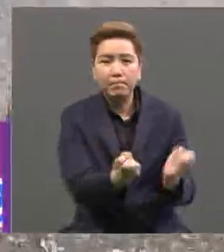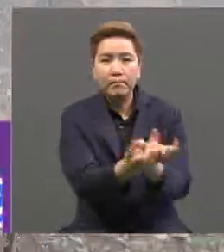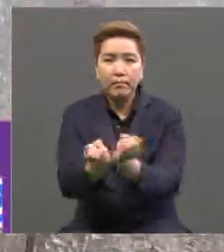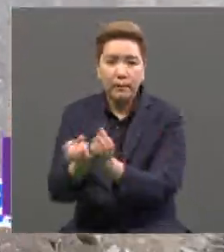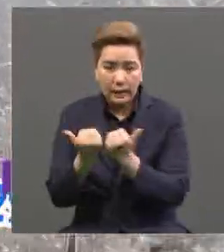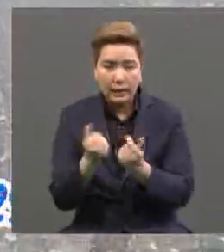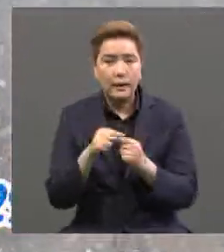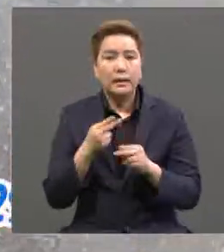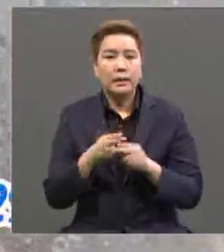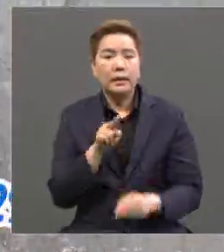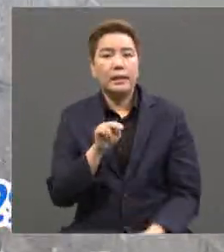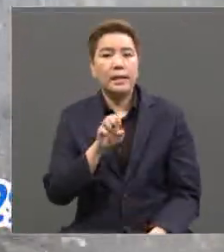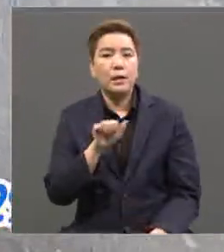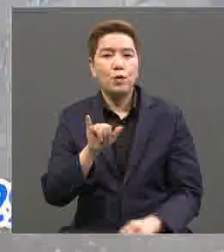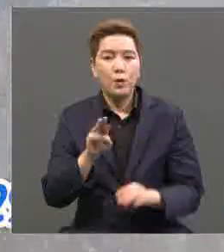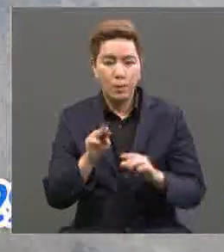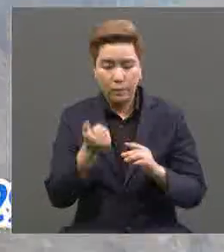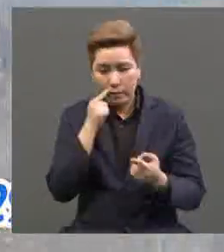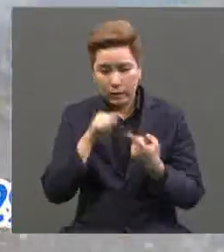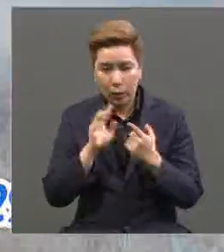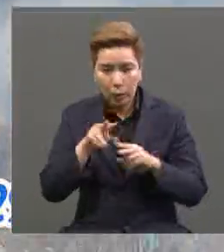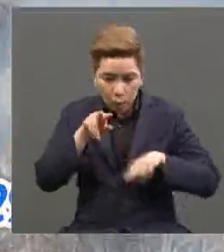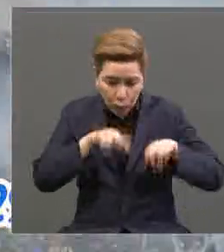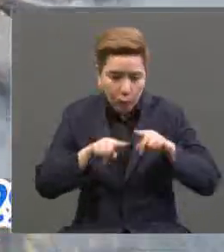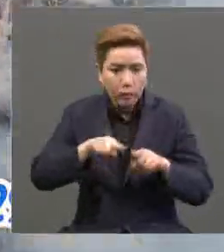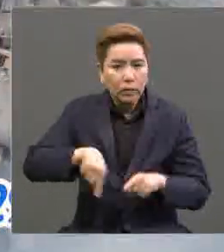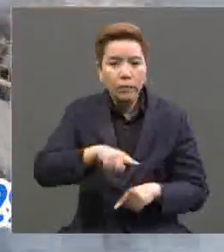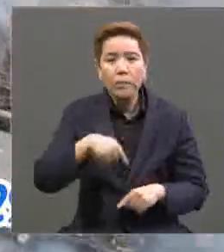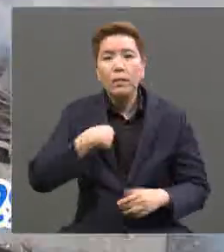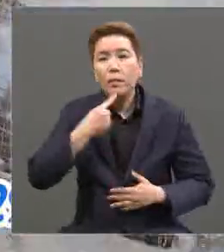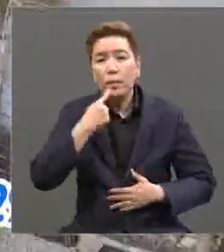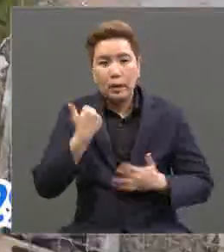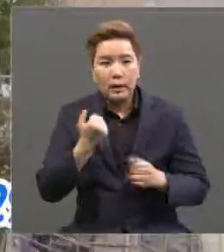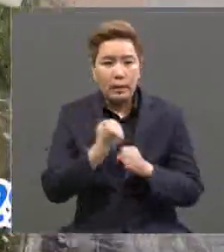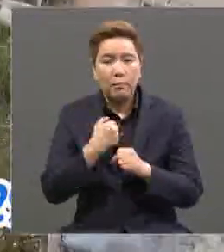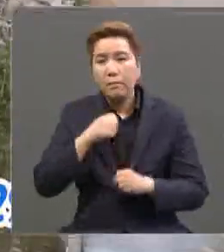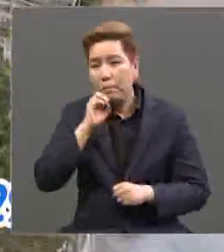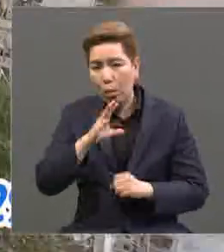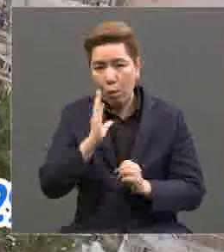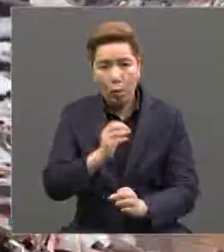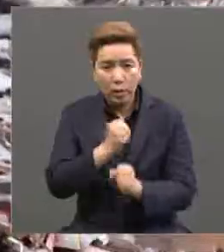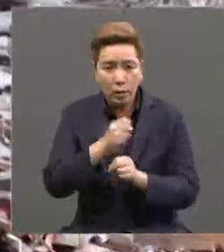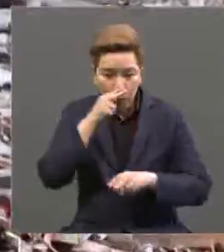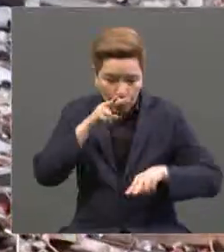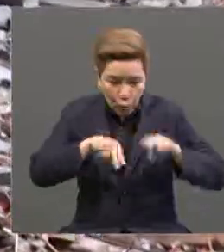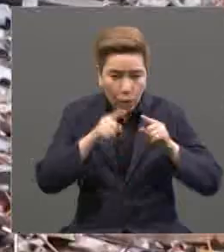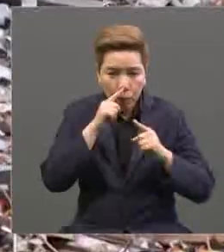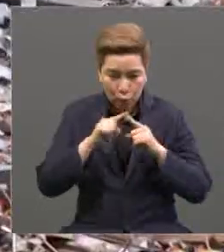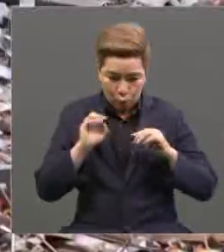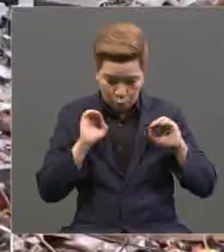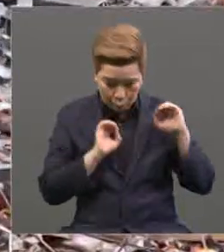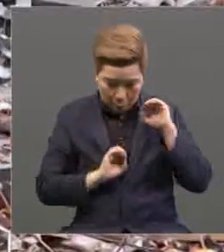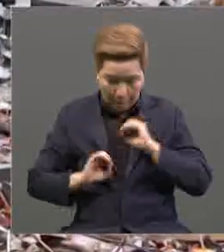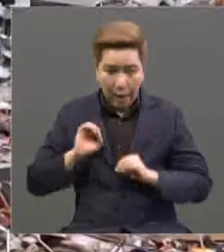บซึ่งนายนิยมสองแก้วอธิบดีกรมสวัสดิการและคุ้มครองแรงงานบอกนะคะว่ามีการกำชับพนักงานตรวจเรื่องของความปลอ